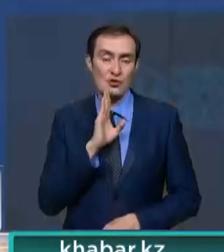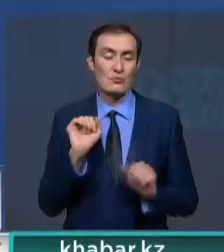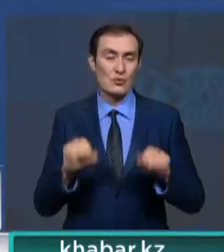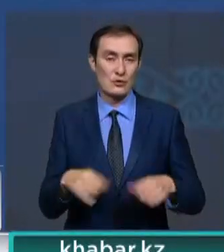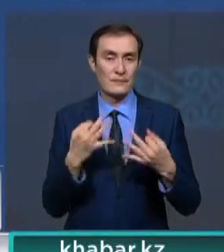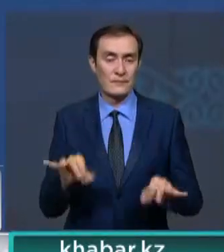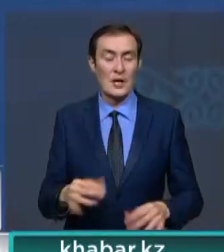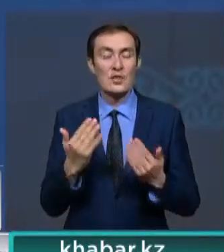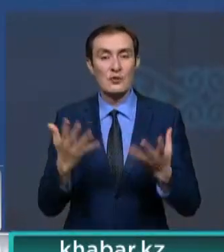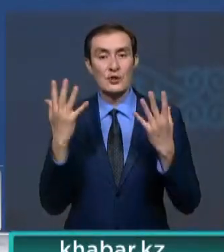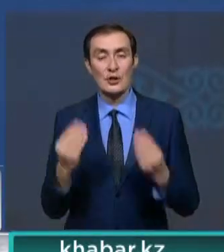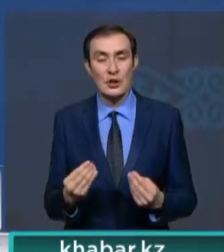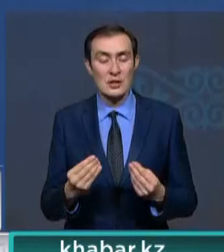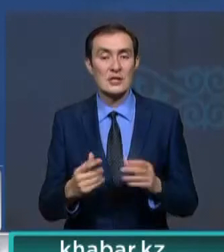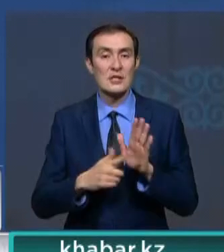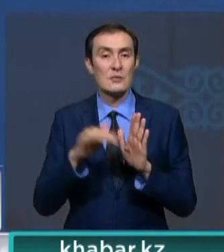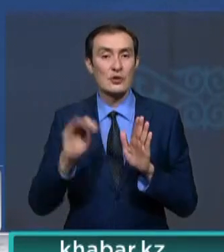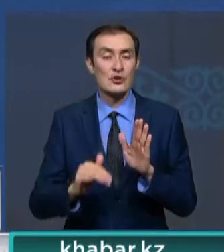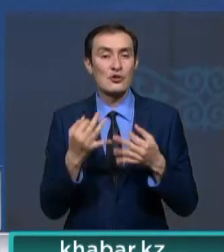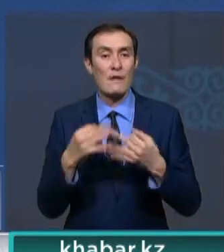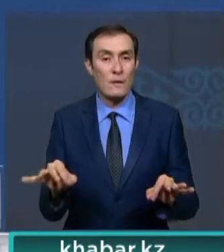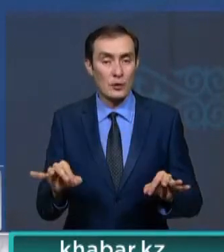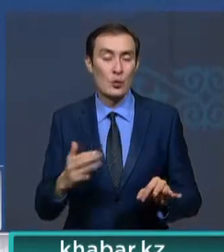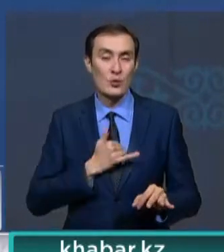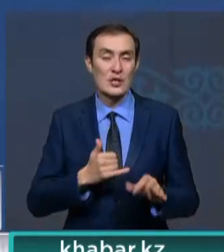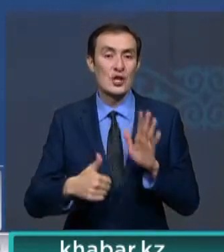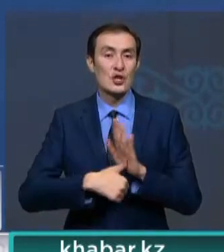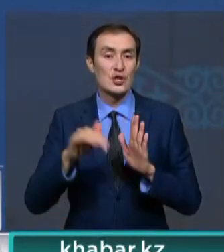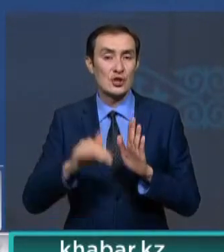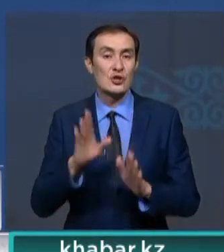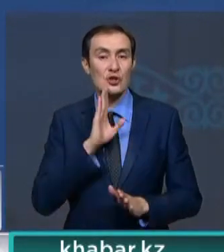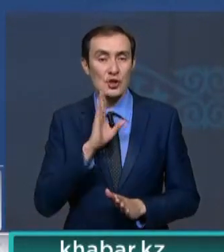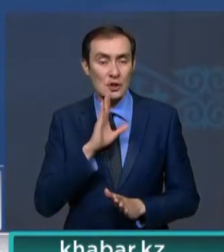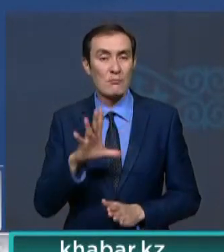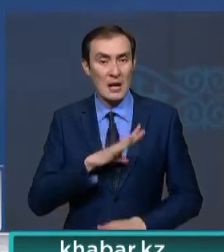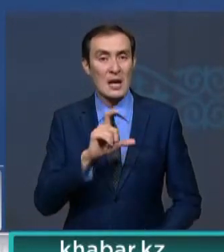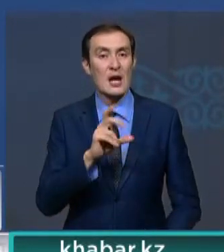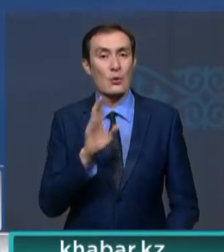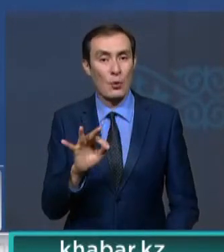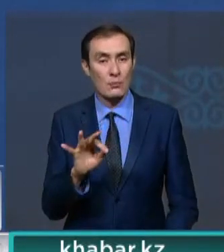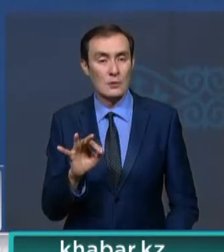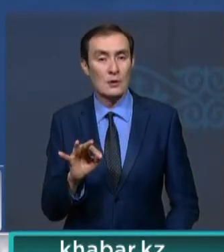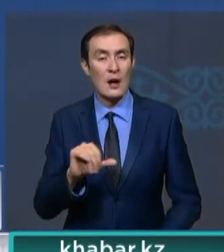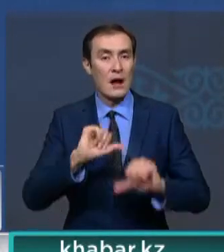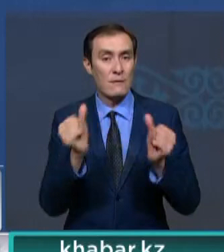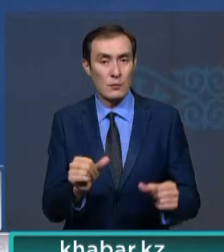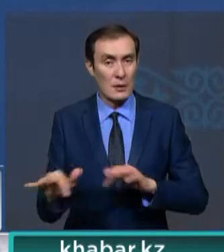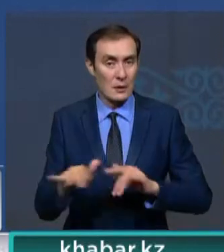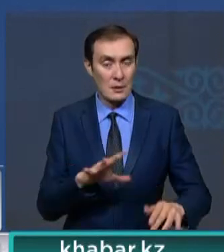На сегодняшний день из 7 тысяч квот у нас сегодня 6 тысяч женщин прошли ЭКО.